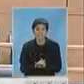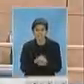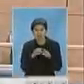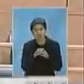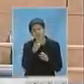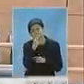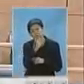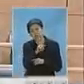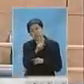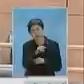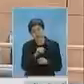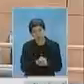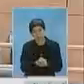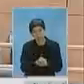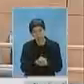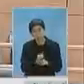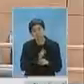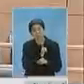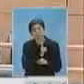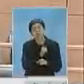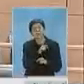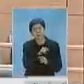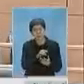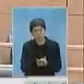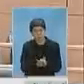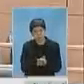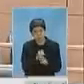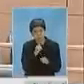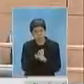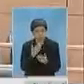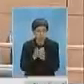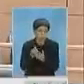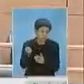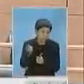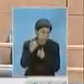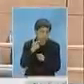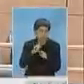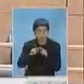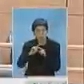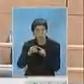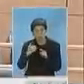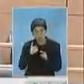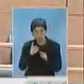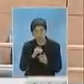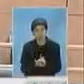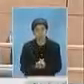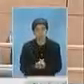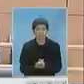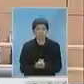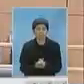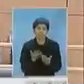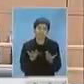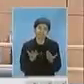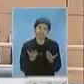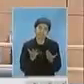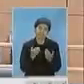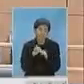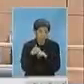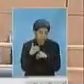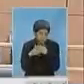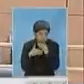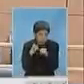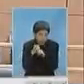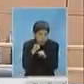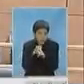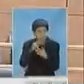พวกนี้พวกแก๊งข้างถนนแก๊งรับจ้างต่างๆนานาแต่เหตุการณ์ก็เดินล่วง